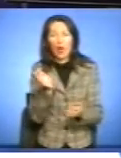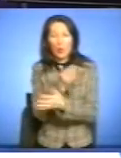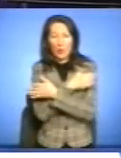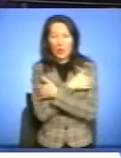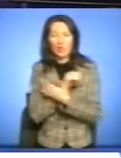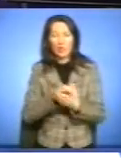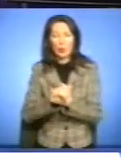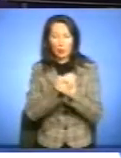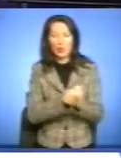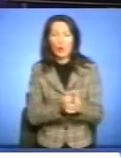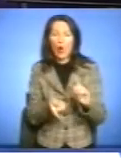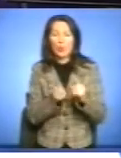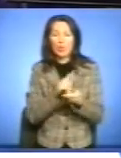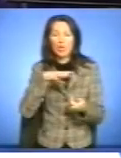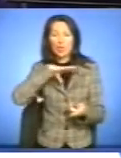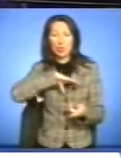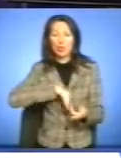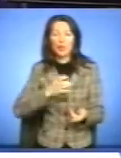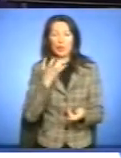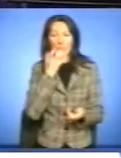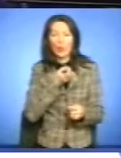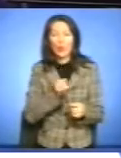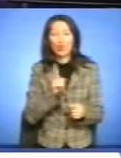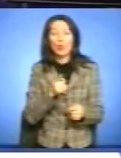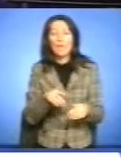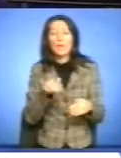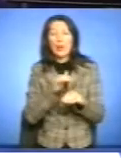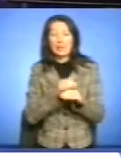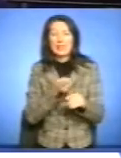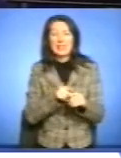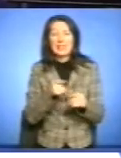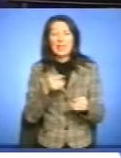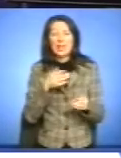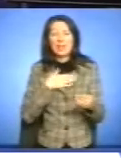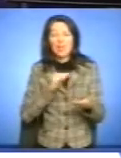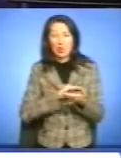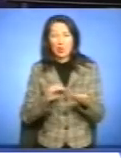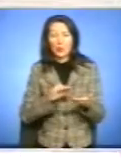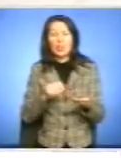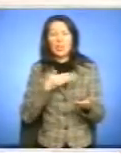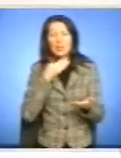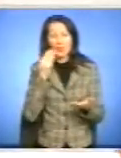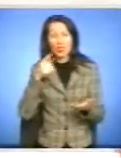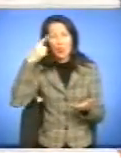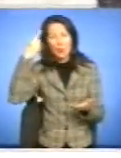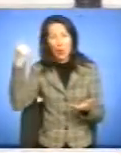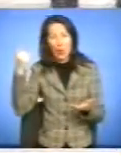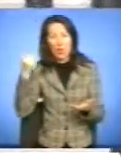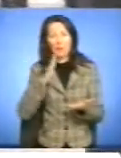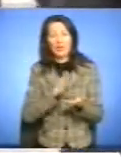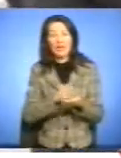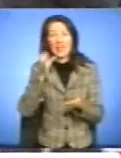Щоб підтвердити це, наші кореспонденти звернулися до психолога, запитували і тернополян. Існують і